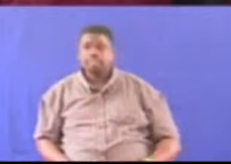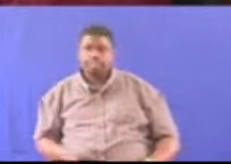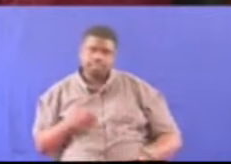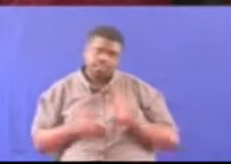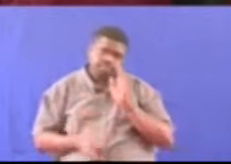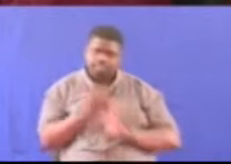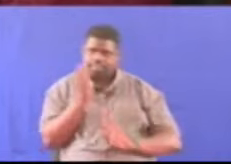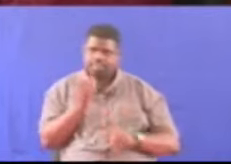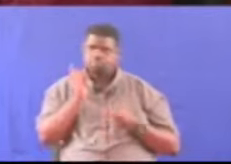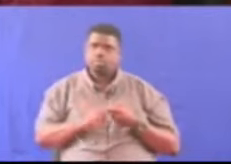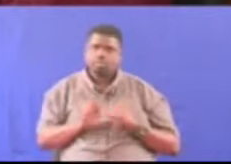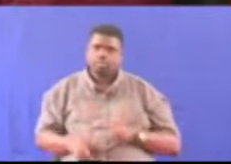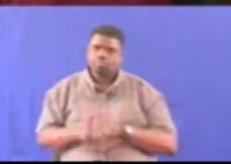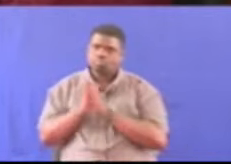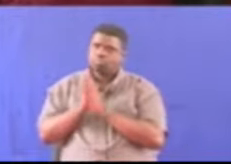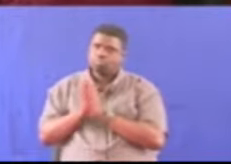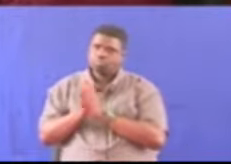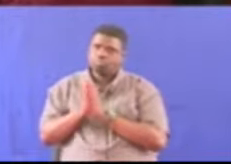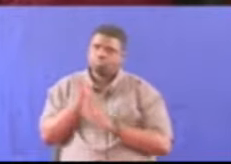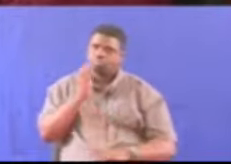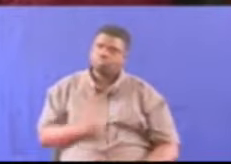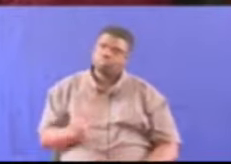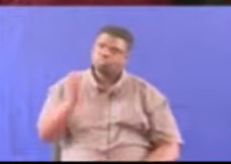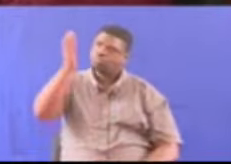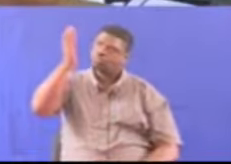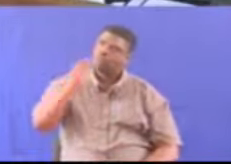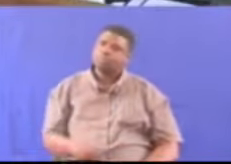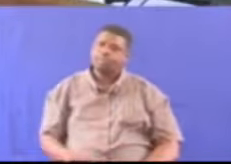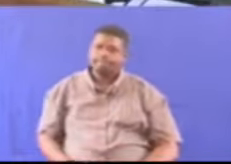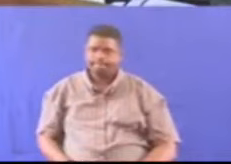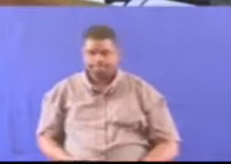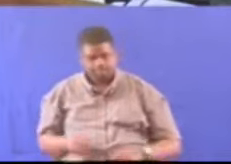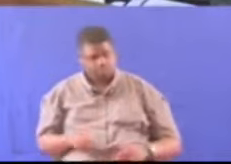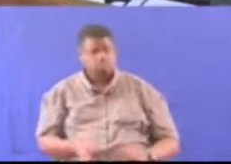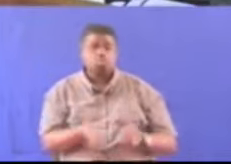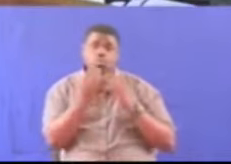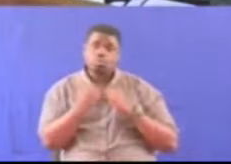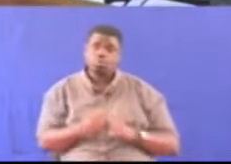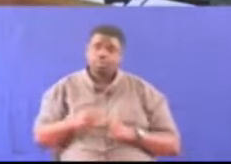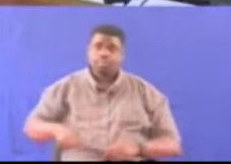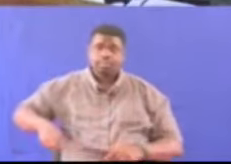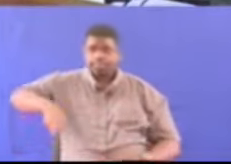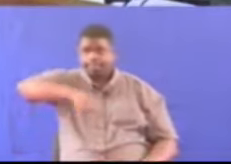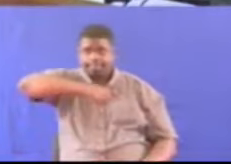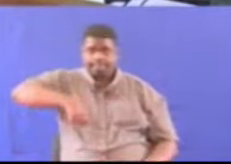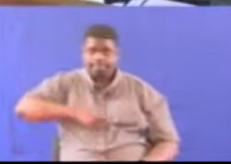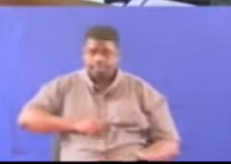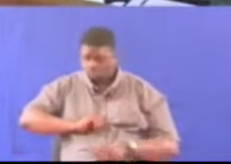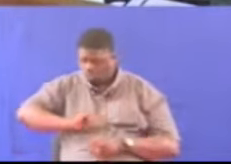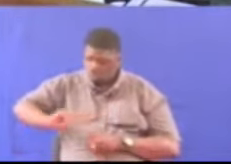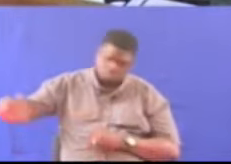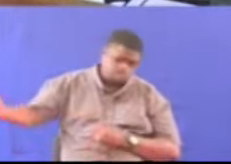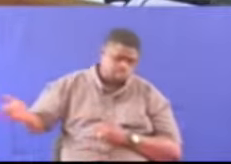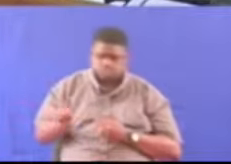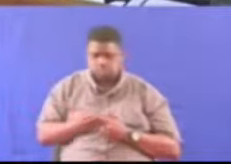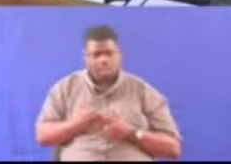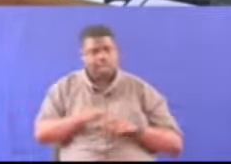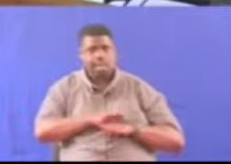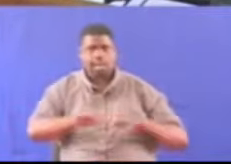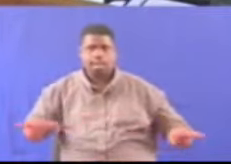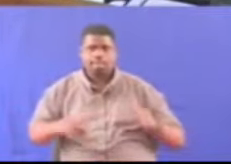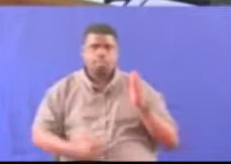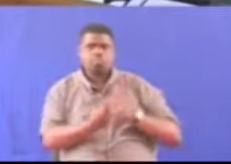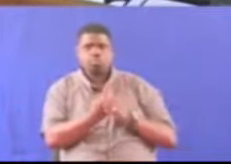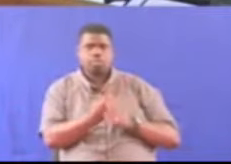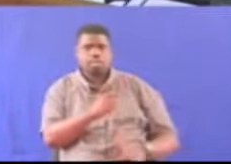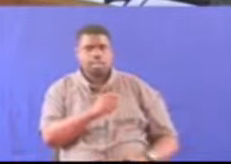nianze kwanza kwa kumshukuru Mwenyezi Mungu kwa kutuwezesha kurejea salama kutoka Angola